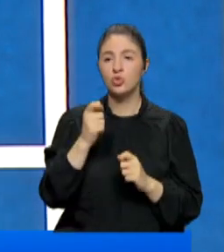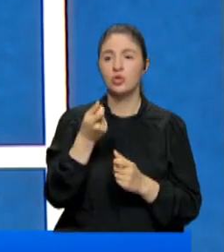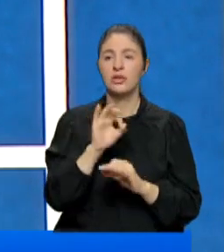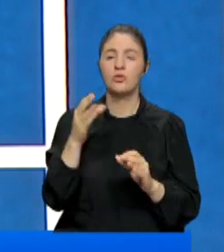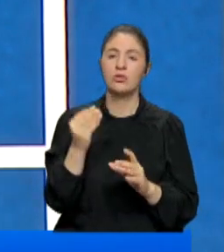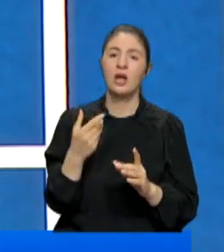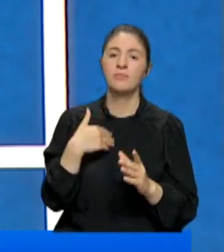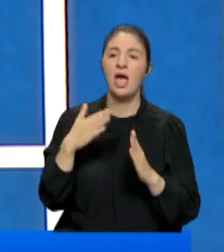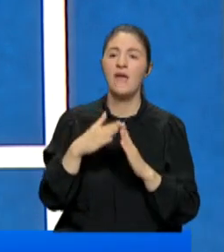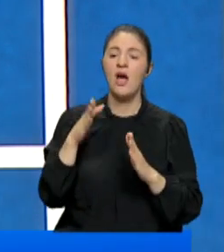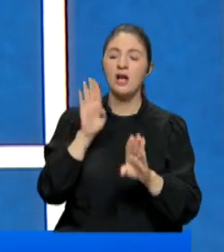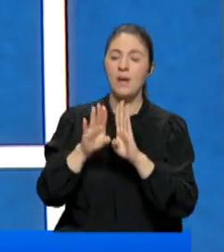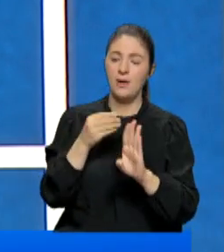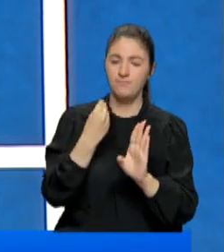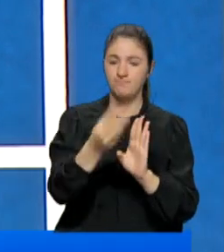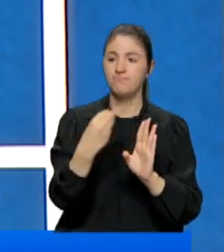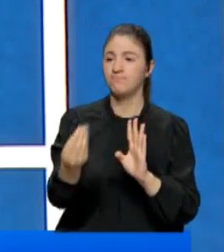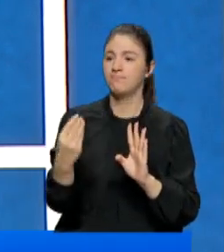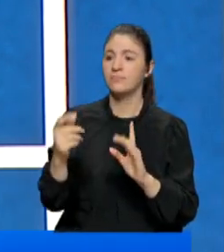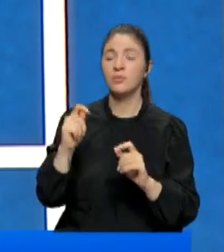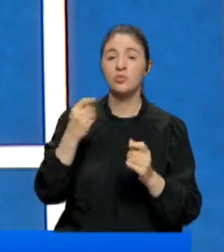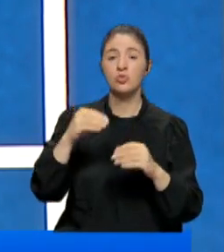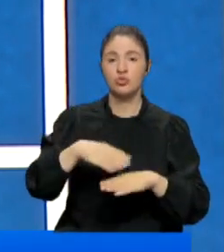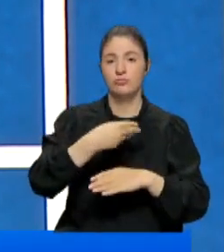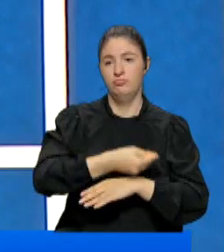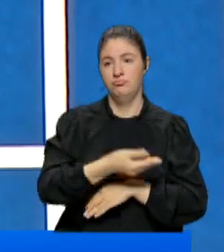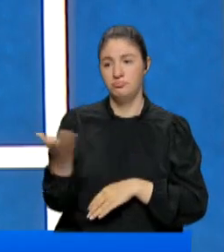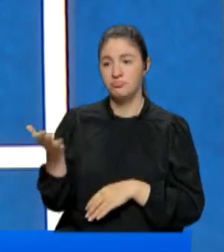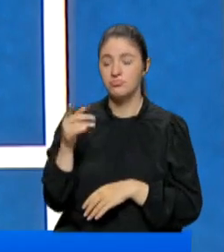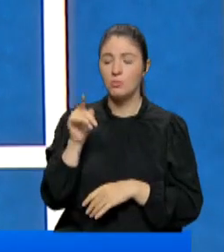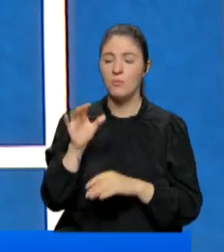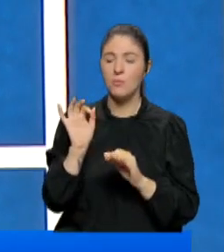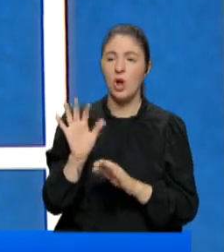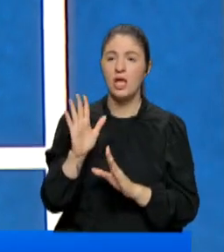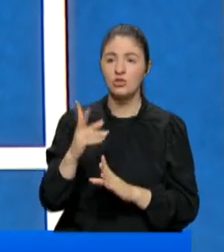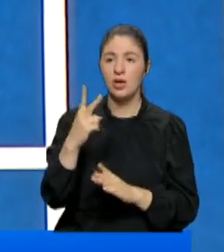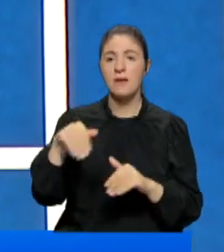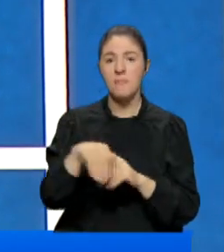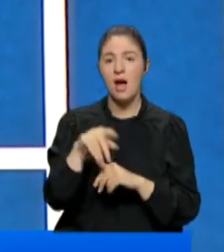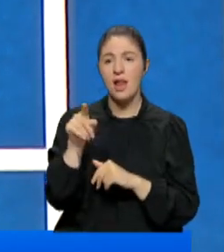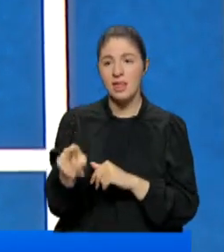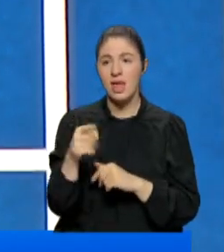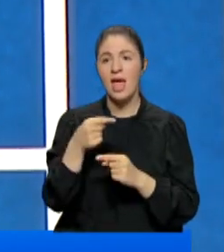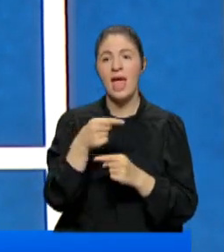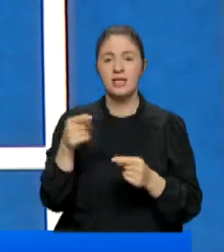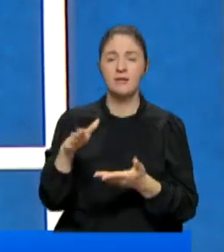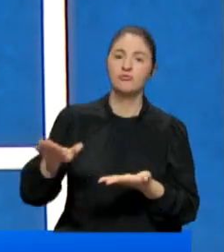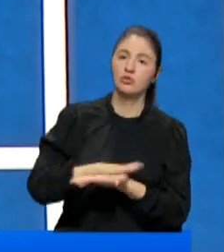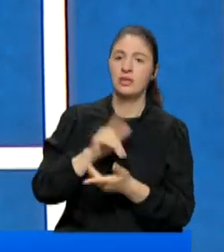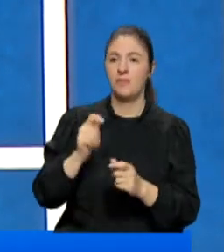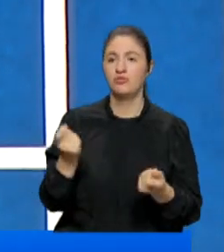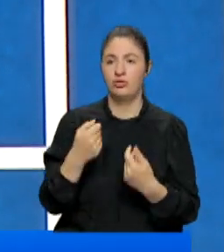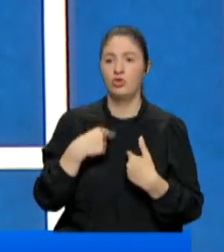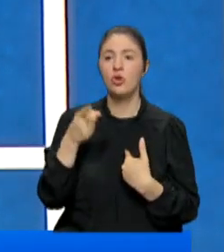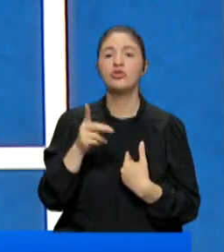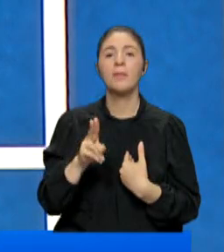ücretsiz olarak evlerin kapısına kadar ulaştırıyoruz, çocuklara dağıtıyoruz. Bu böylece o iki mahalledeki eksikliği tamamlamış olduk biz.